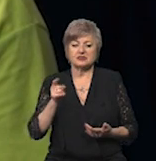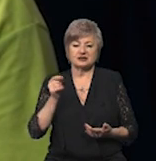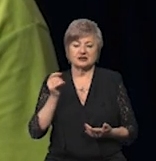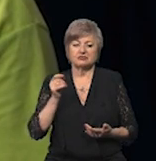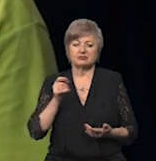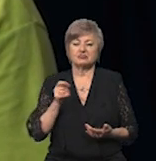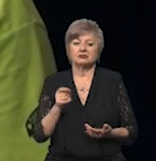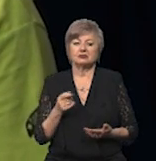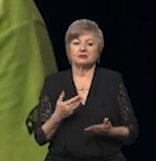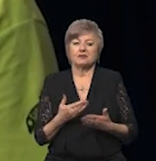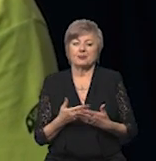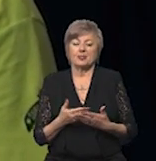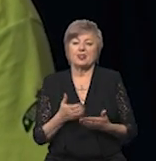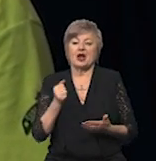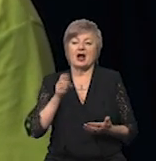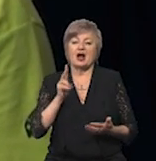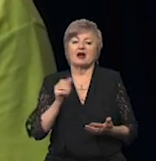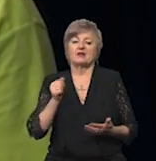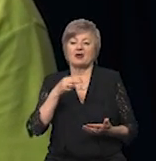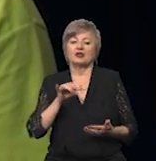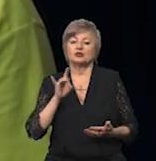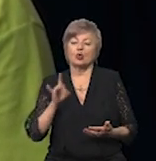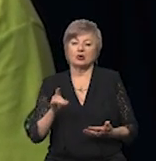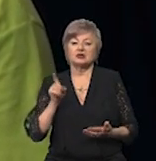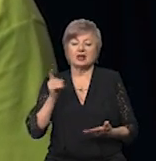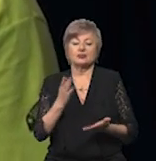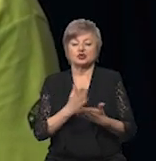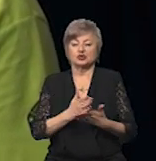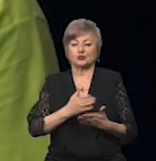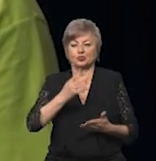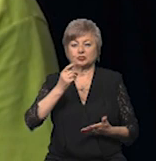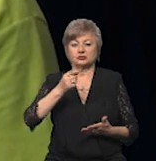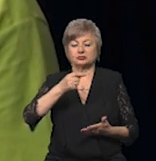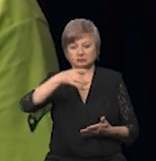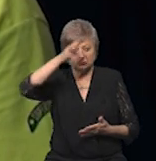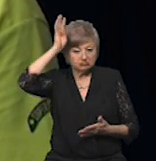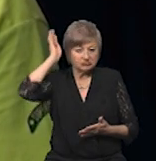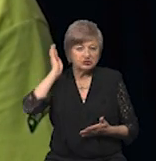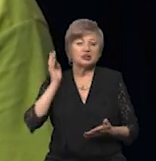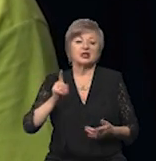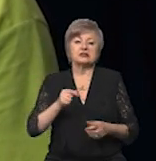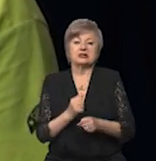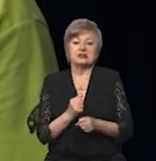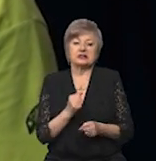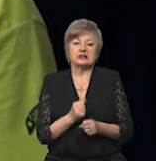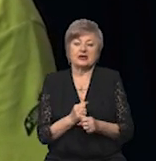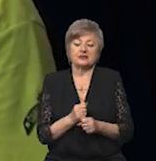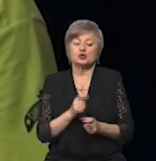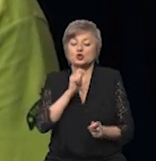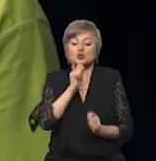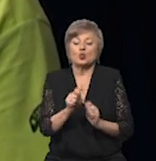Південній Америці, в Еквадорі, в джунглях Амазонки живуть індіанці, які роблять такі собі